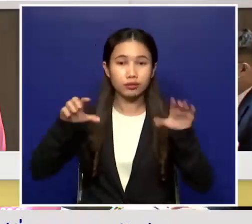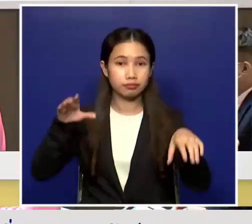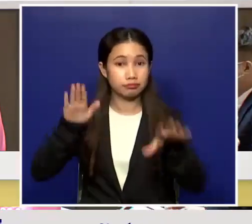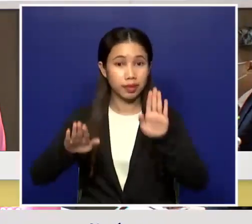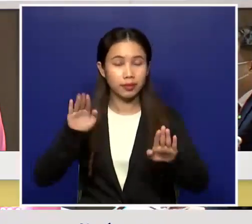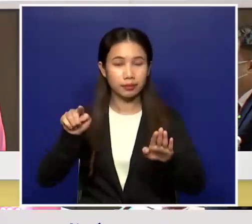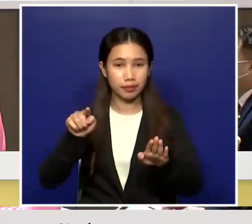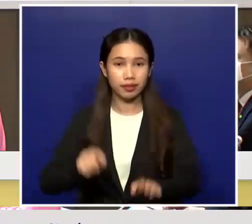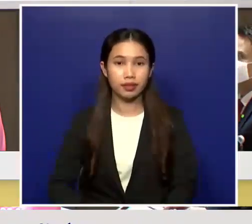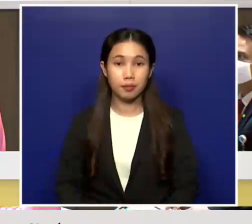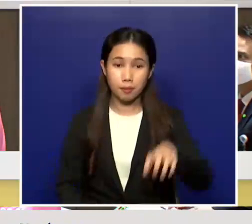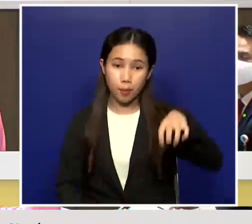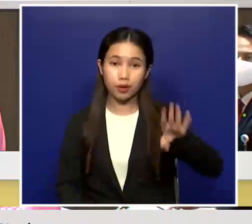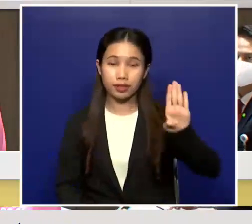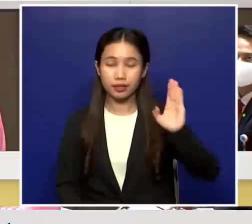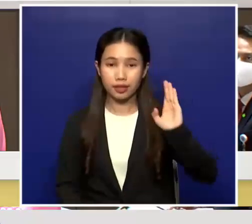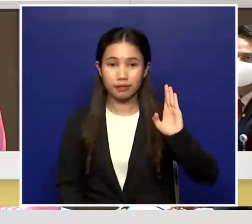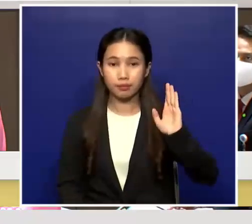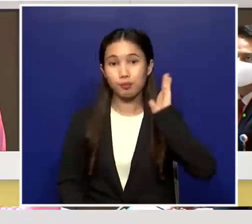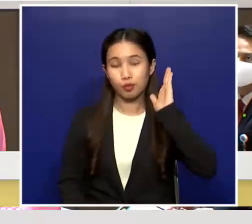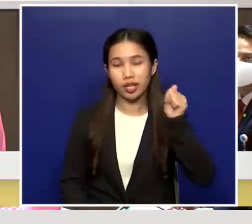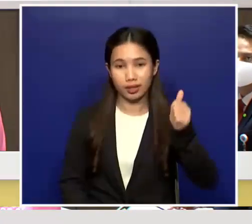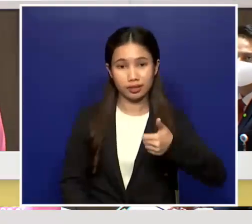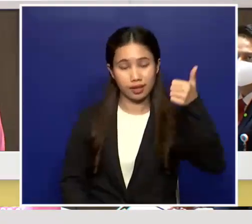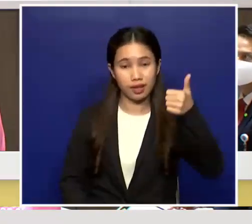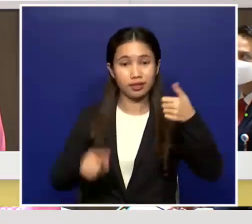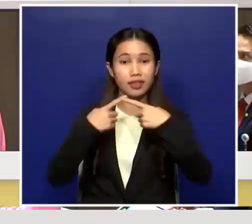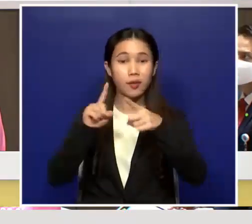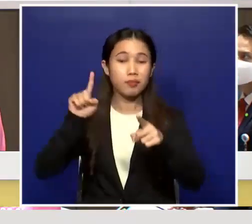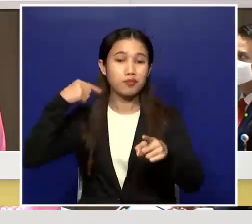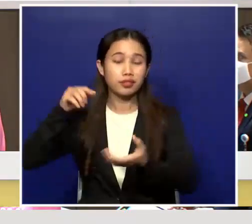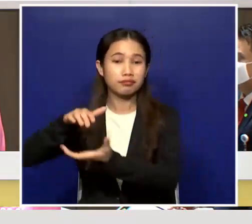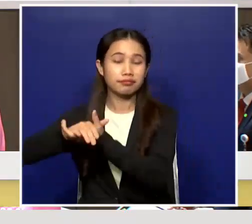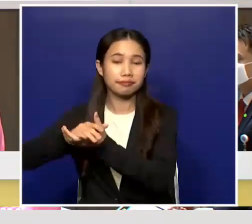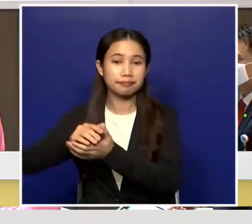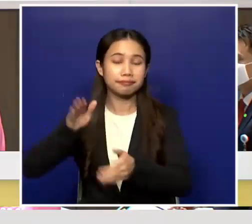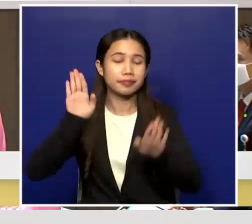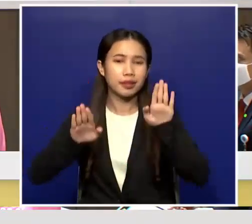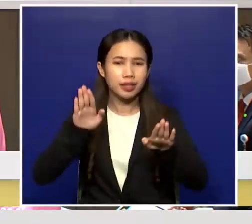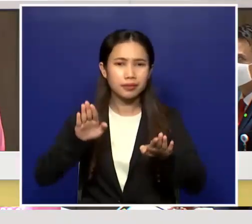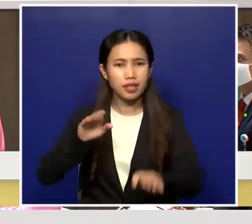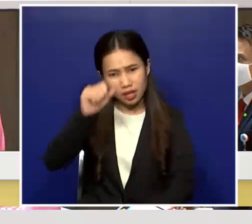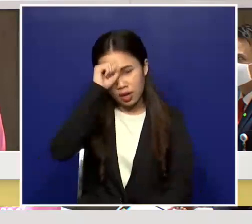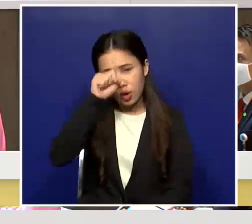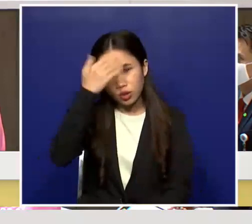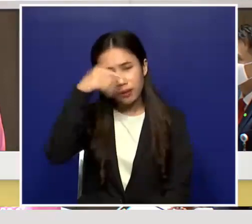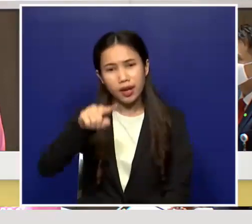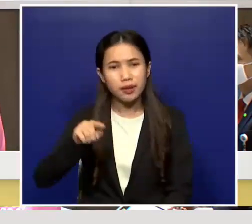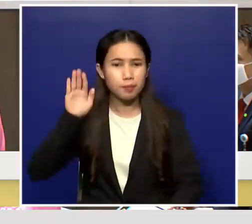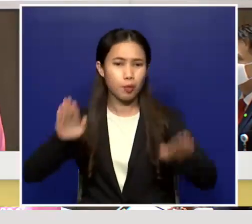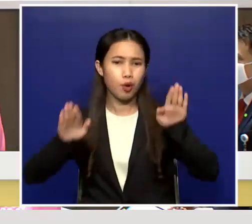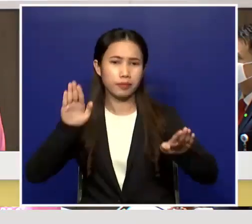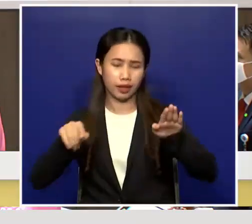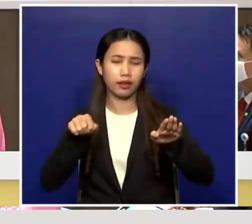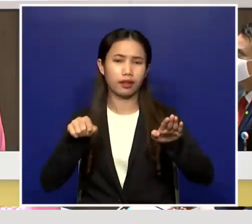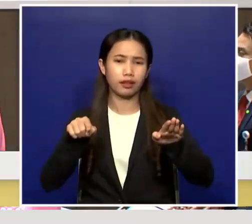ะนี่ไงฝั่งผัวนี่ไงชนะแต่เมียก็ทำเป็นคู่เทียบไปถ ่านโง่ขนาดนั้นปล่อยให้ผัวเมียมาเป็นคู่เทียบเห